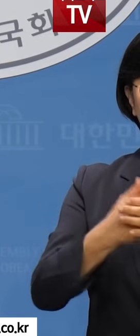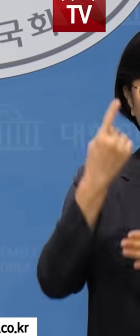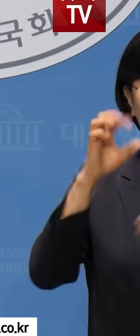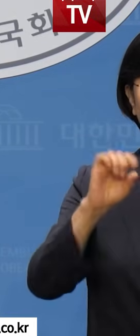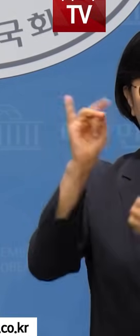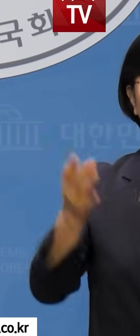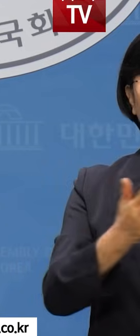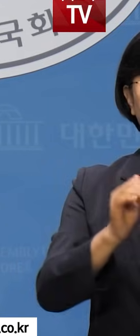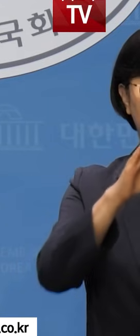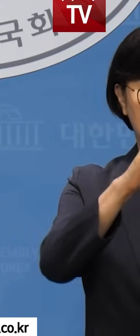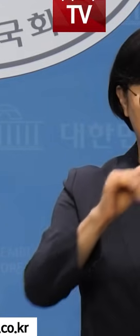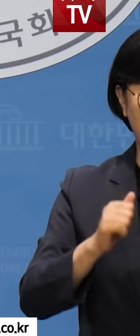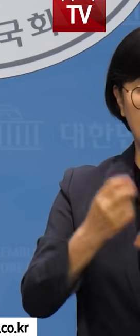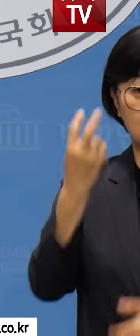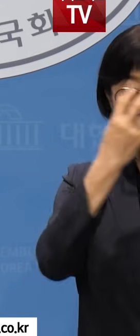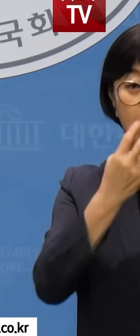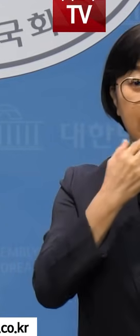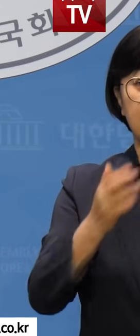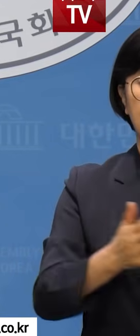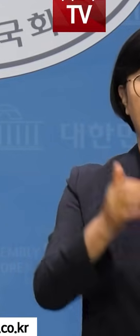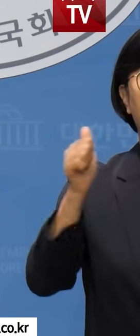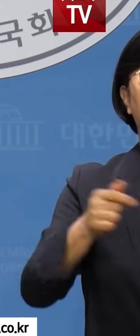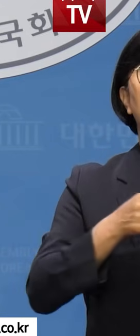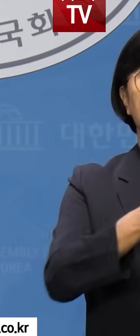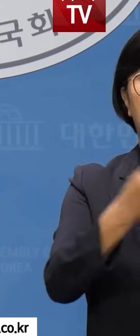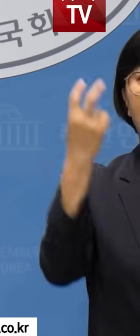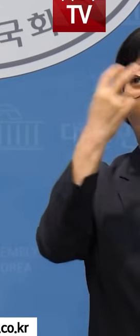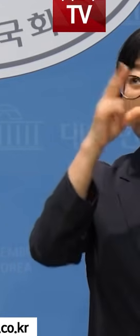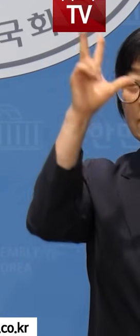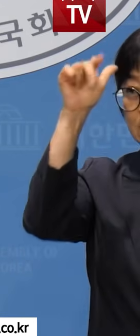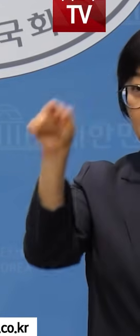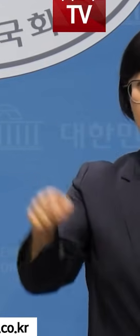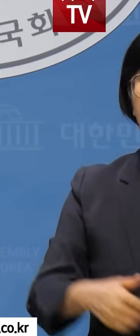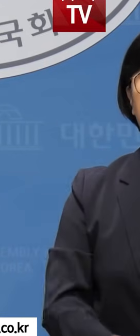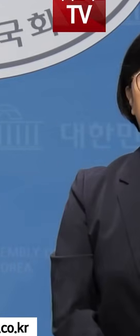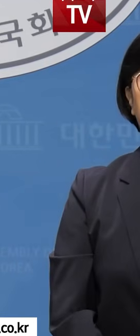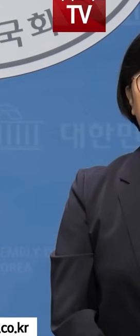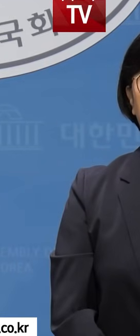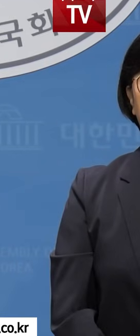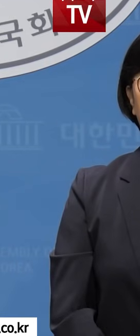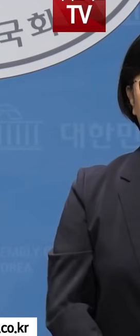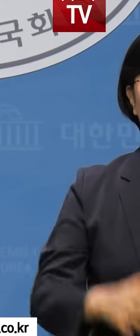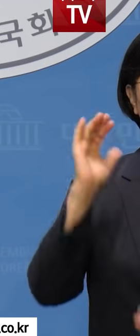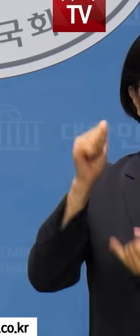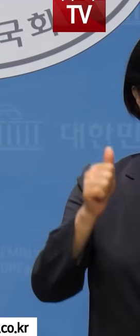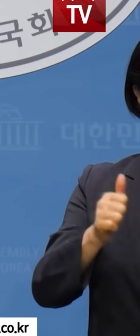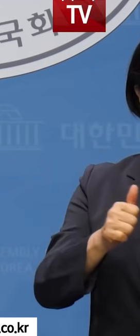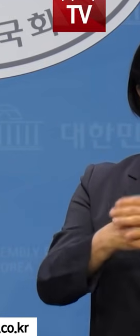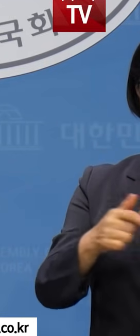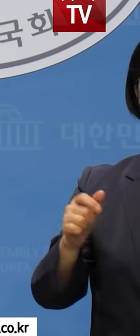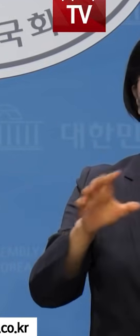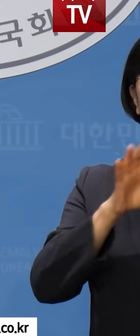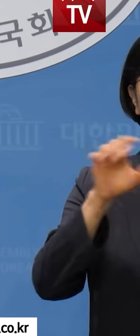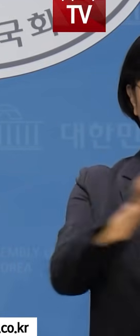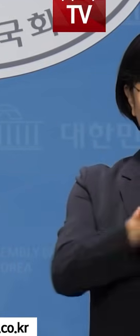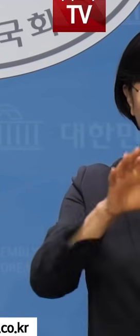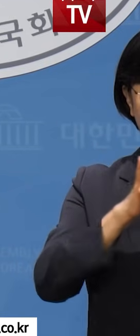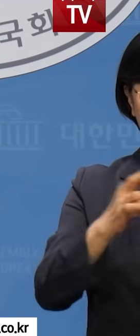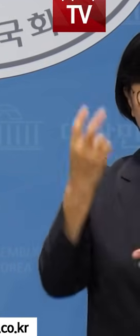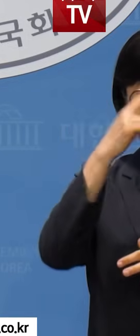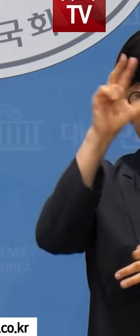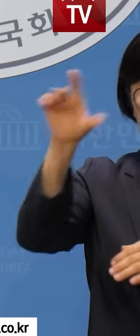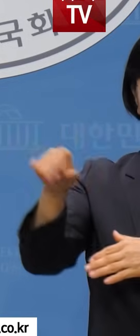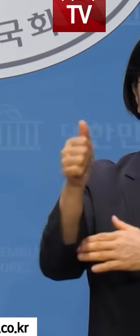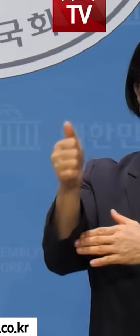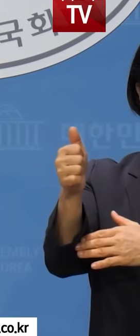전에 소환 조사 한번 없이 기소한 검찰입니다. 김건희 여사와의 특수관계인